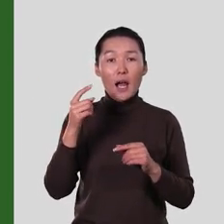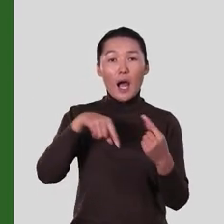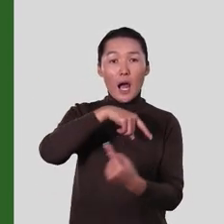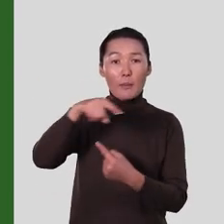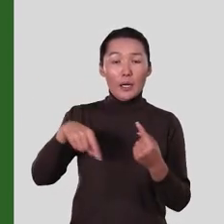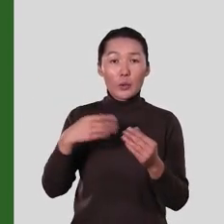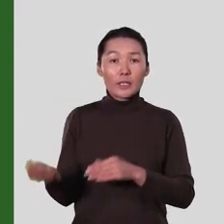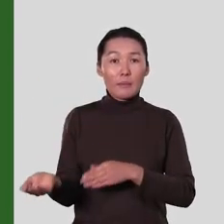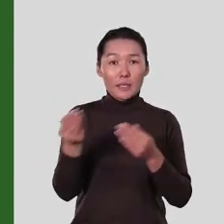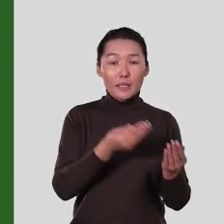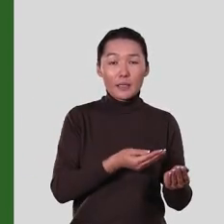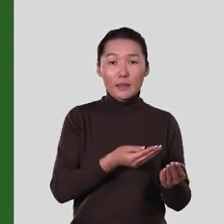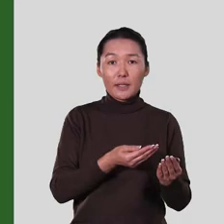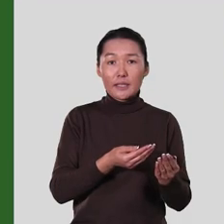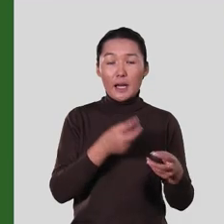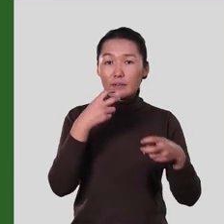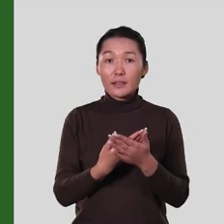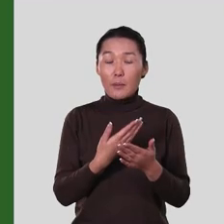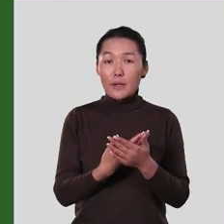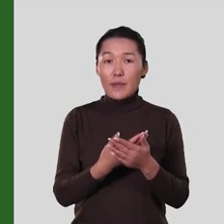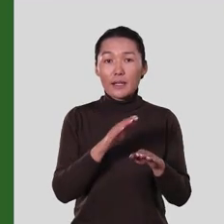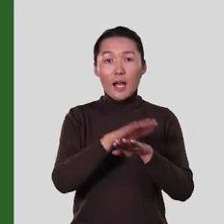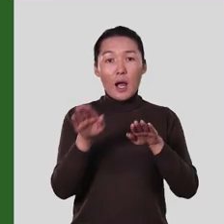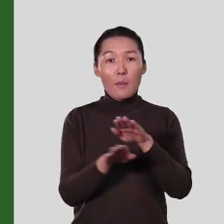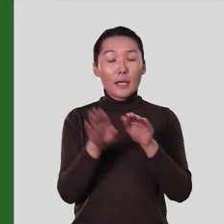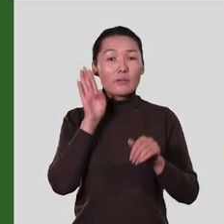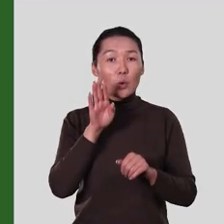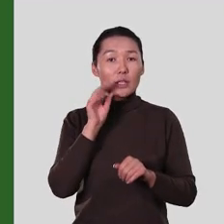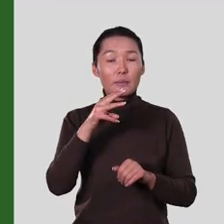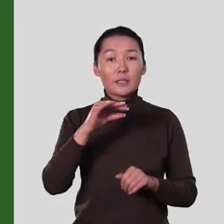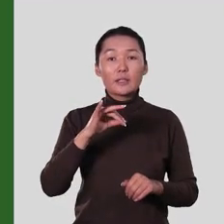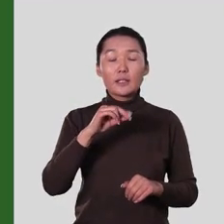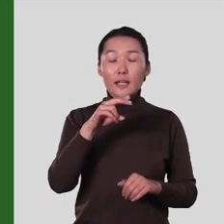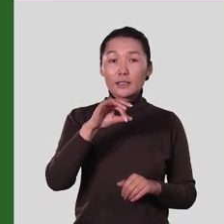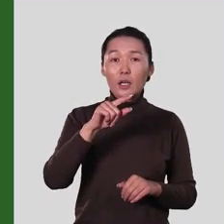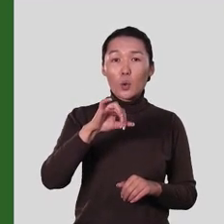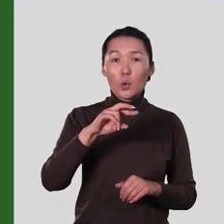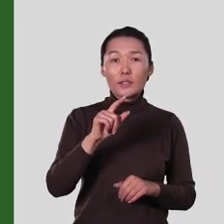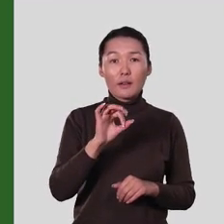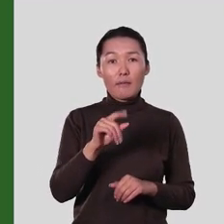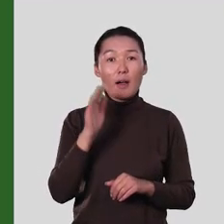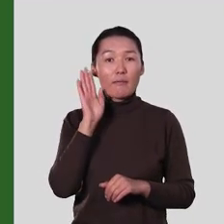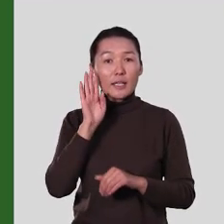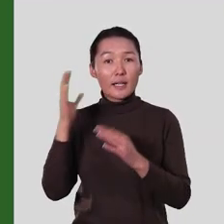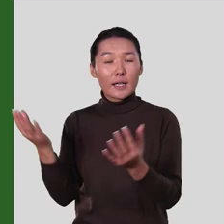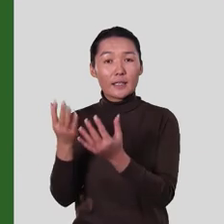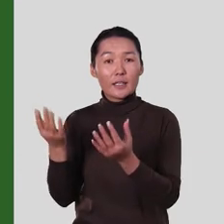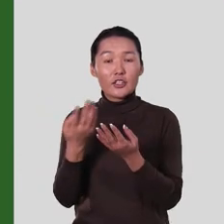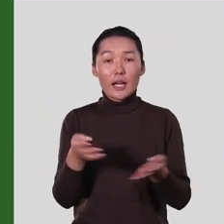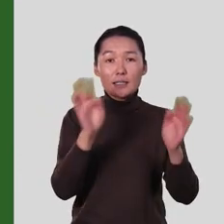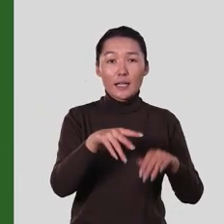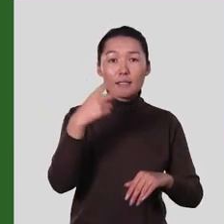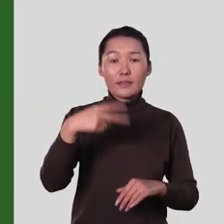их к непригодности. Например, под водами Токтагульского водохранилища остались 23